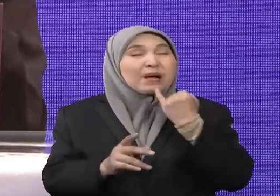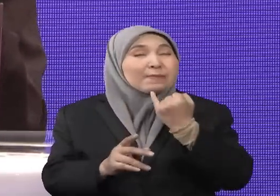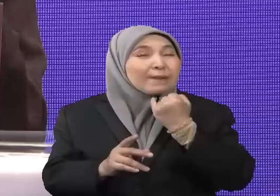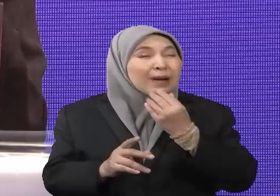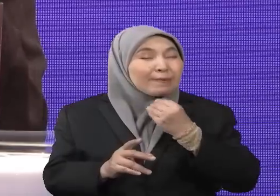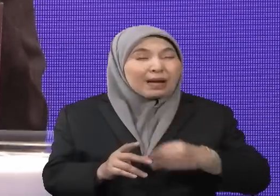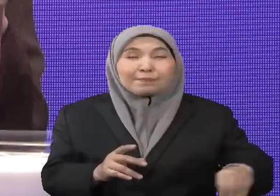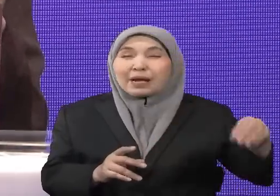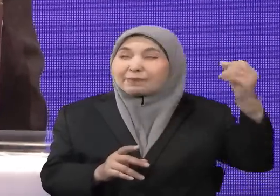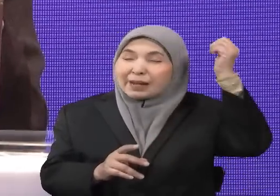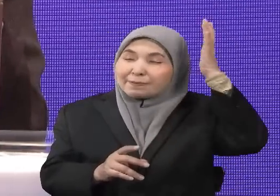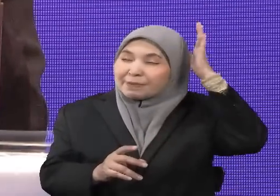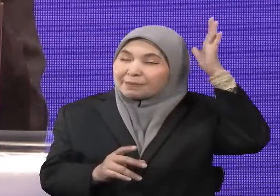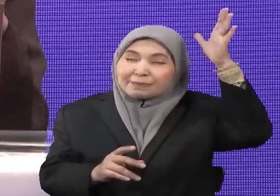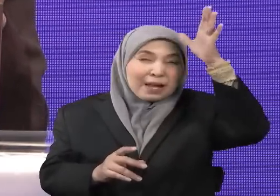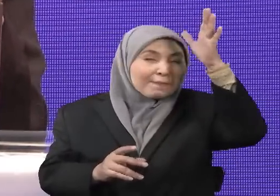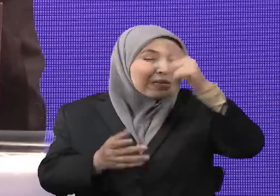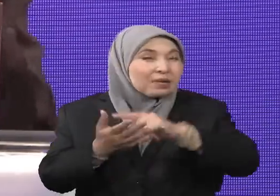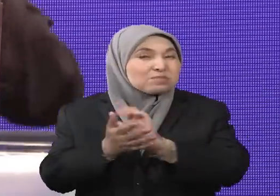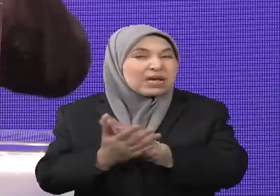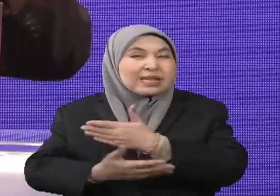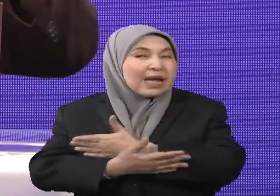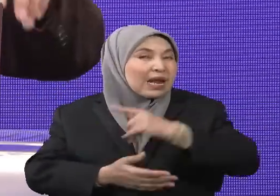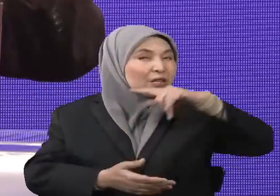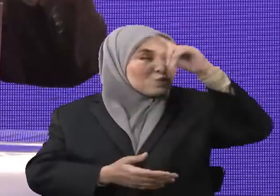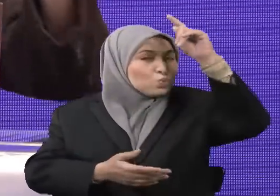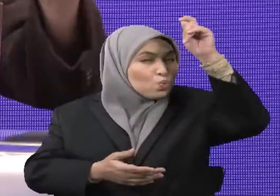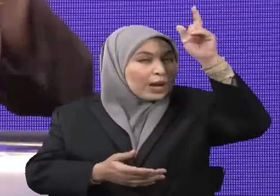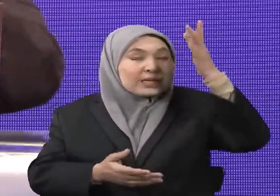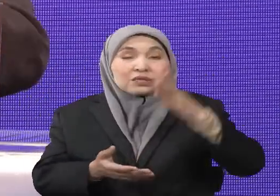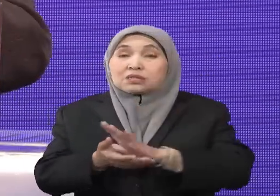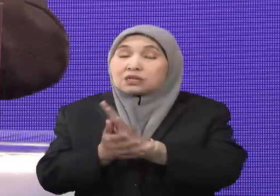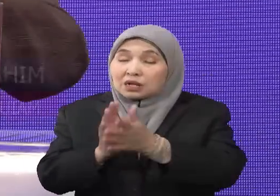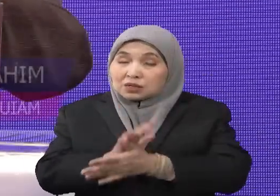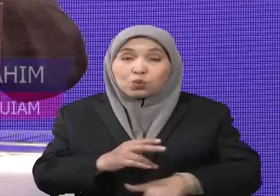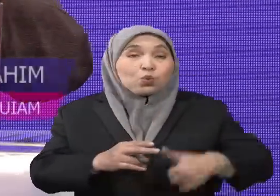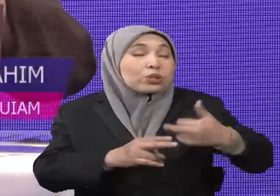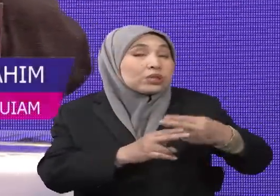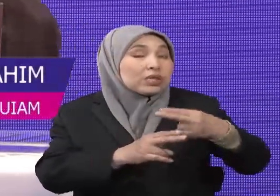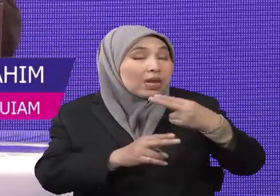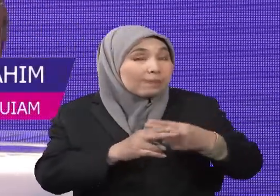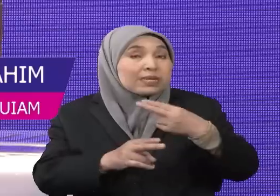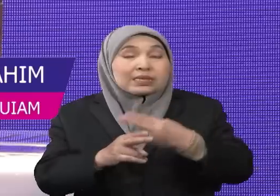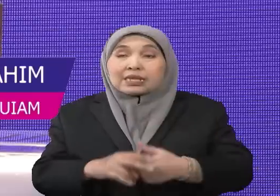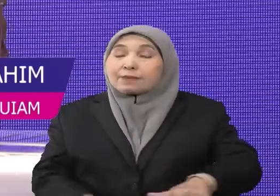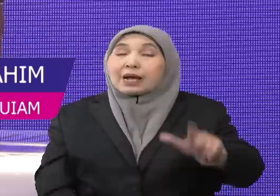mengangkat para malaikat sebagai anak Tuhan itu nama-nama family